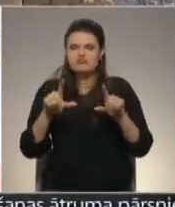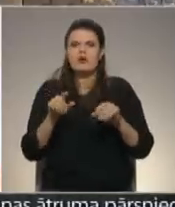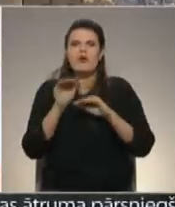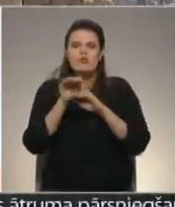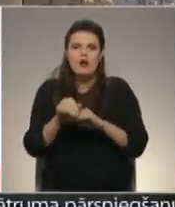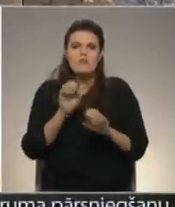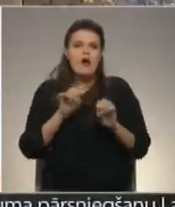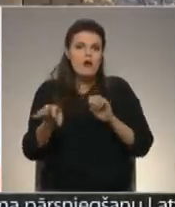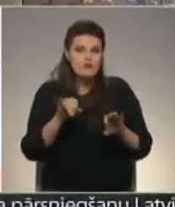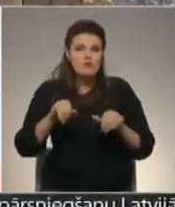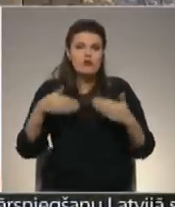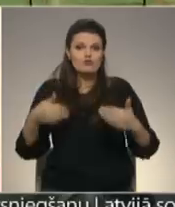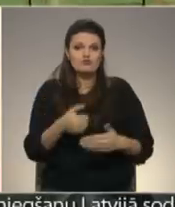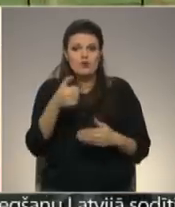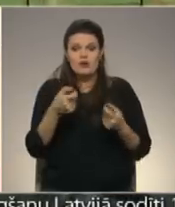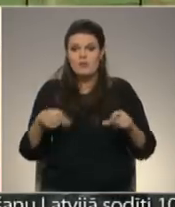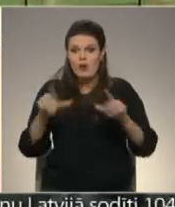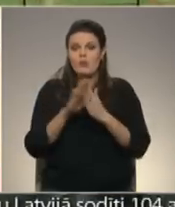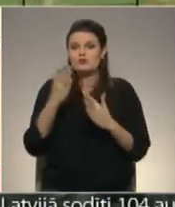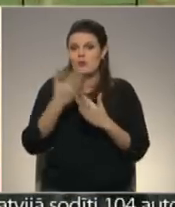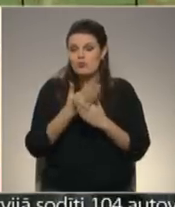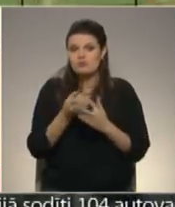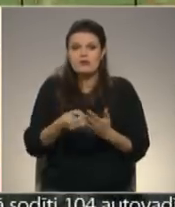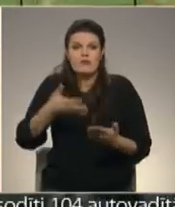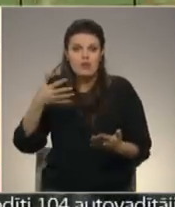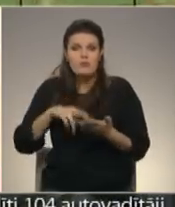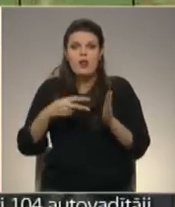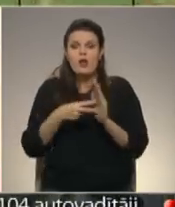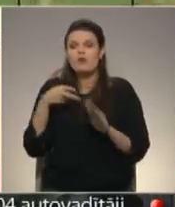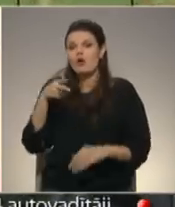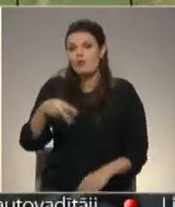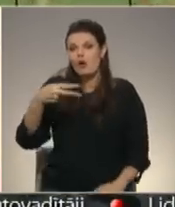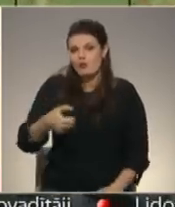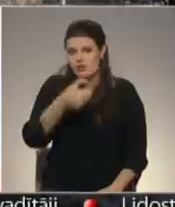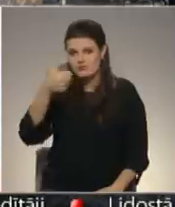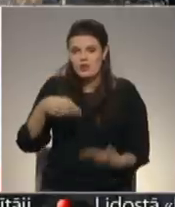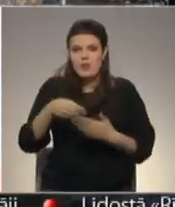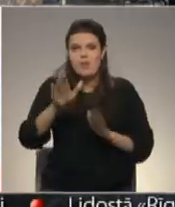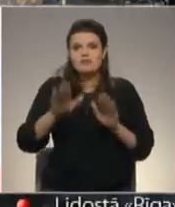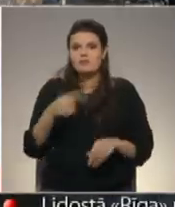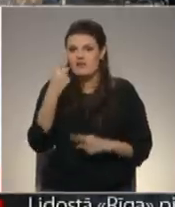noglabātajiem atkritumiem. Ja šogad paaugstinājums ir uz pusi dārgāks, tad plānots, ka 2020. Gadā maksa